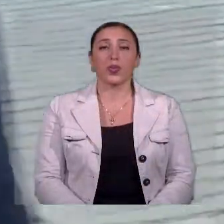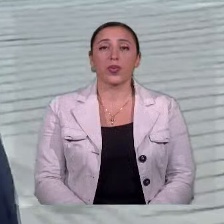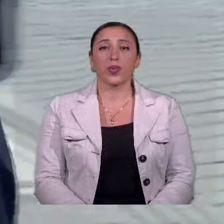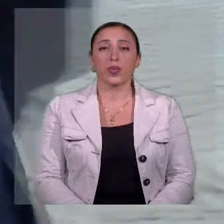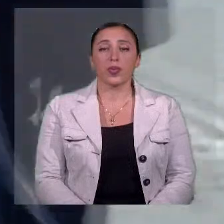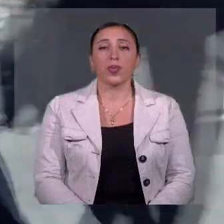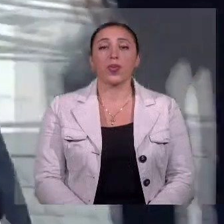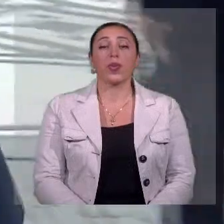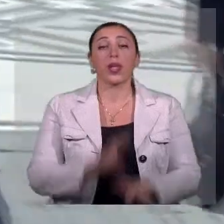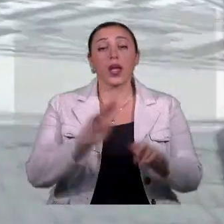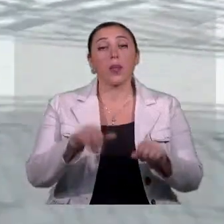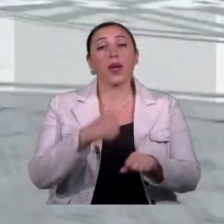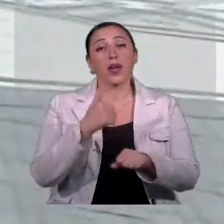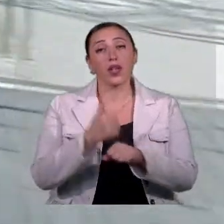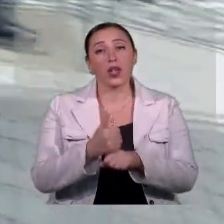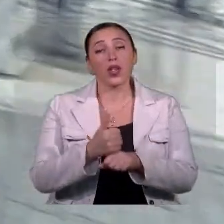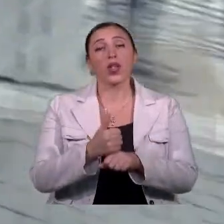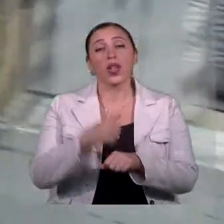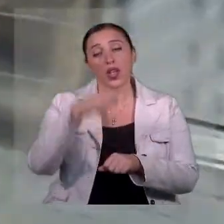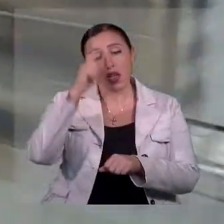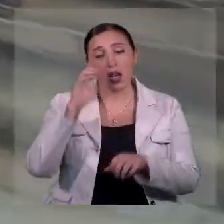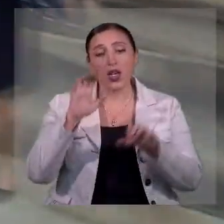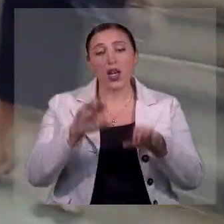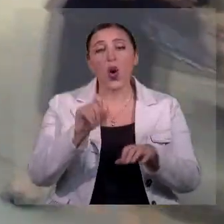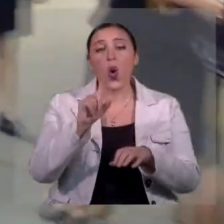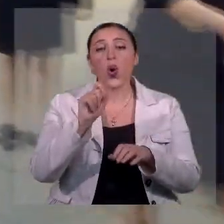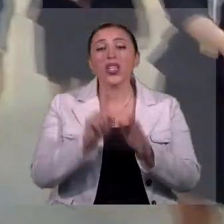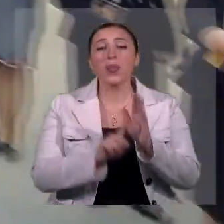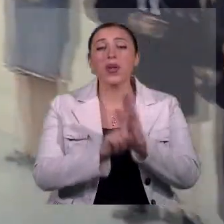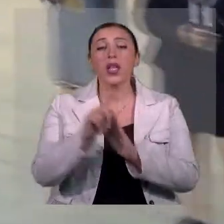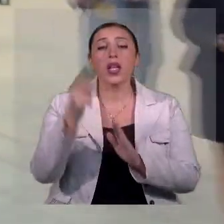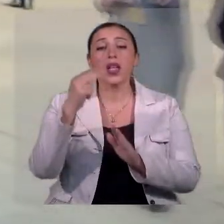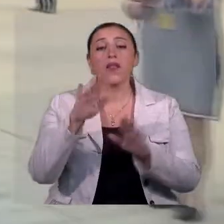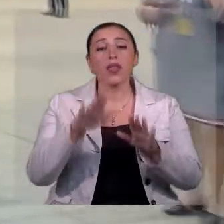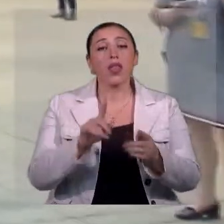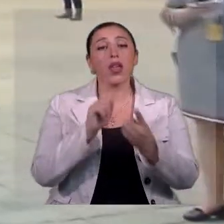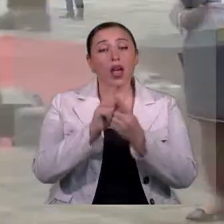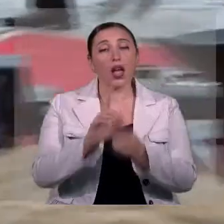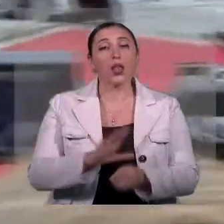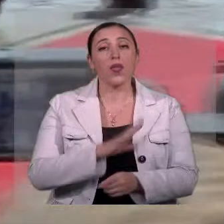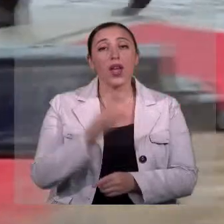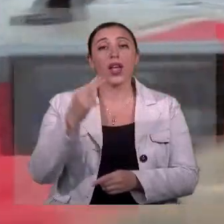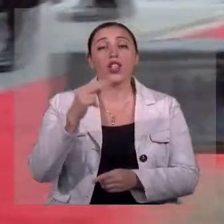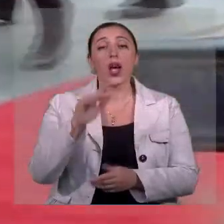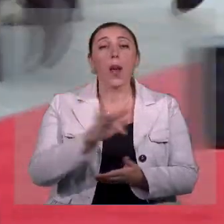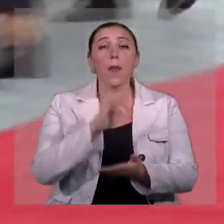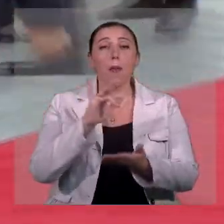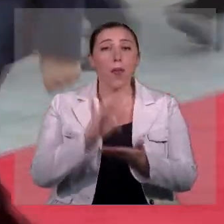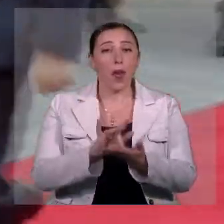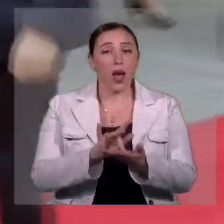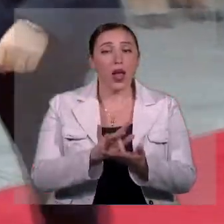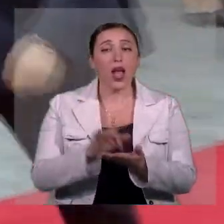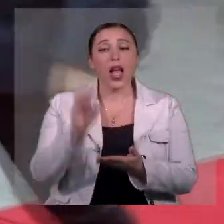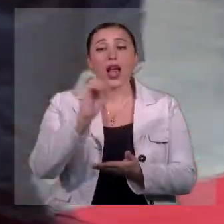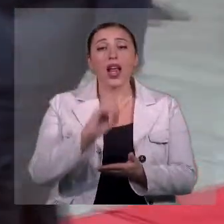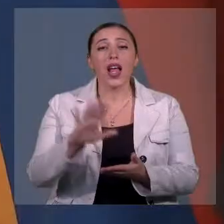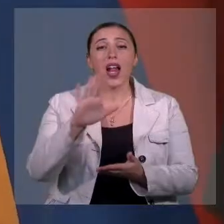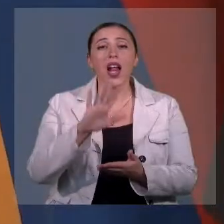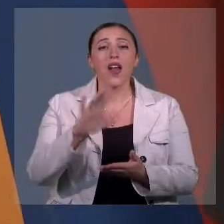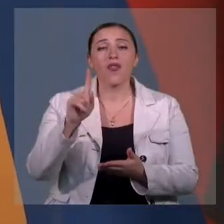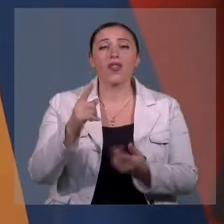Ավելի վաղ Փաշինյանն ու Ալիևը հոկտեմբերի սկզբին Պրահայում էին հանդիպել։ Չեխիայի մայրաքաղաքում եվրոպացի